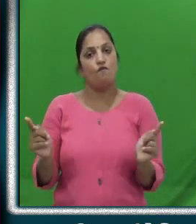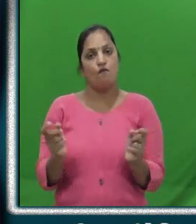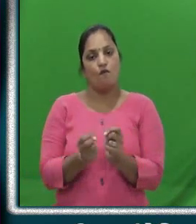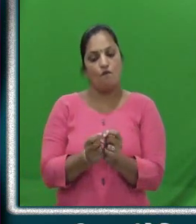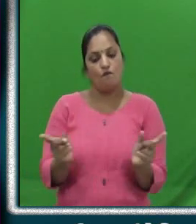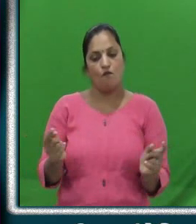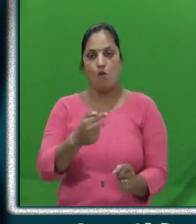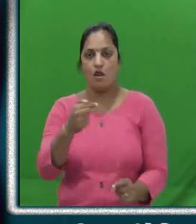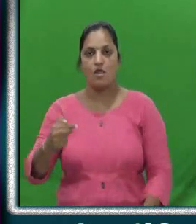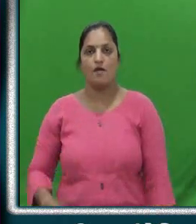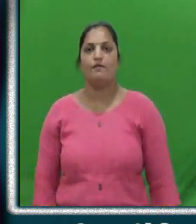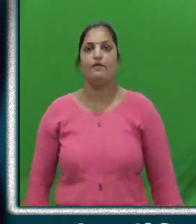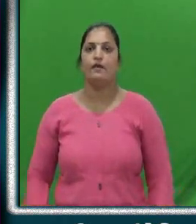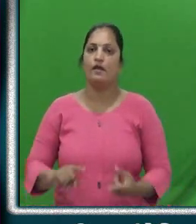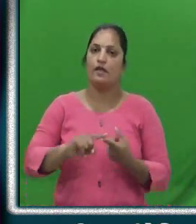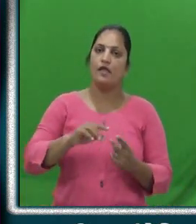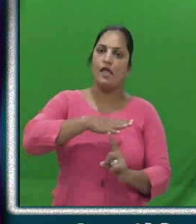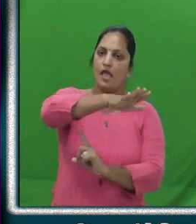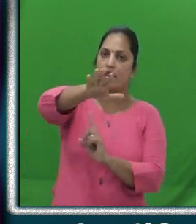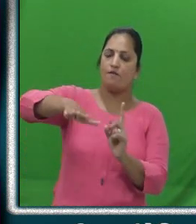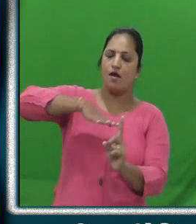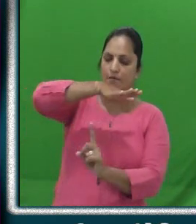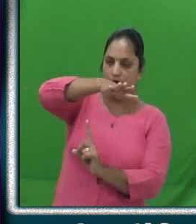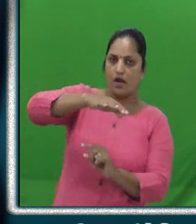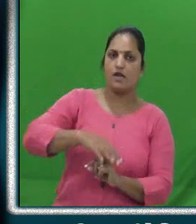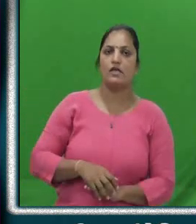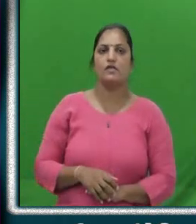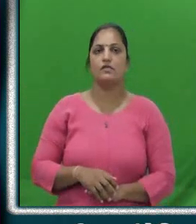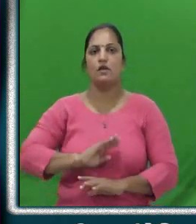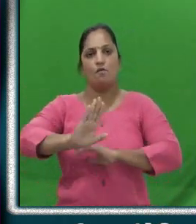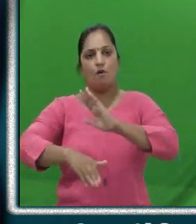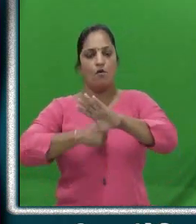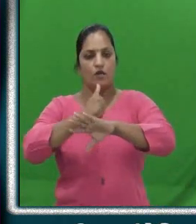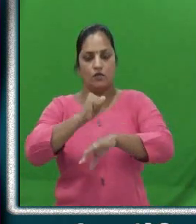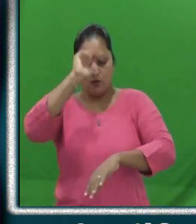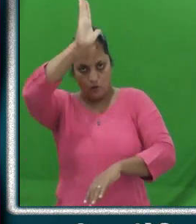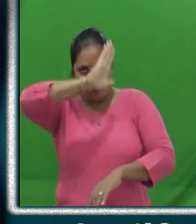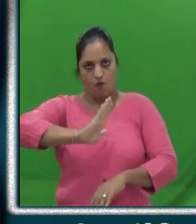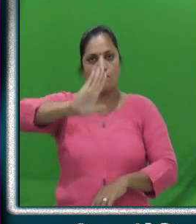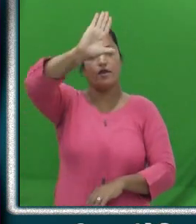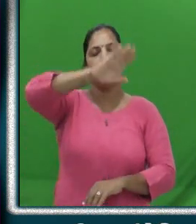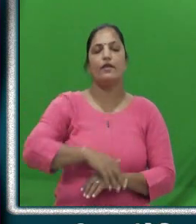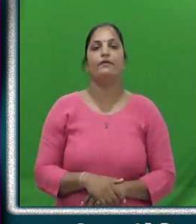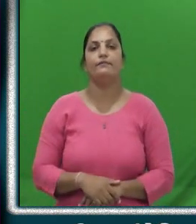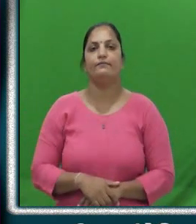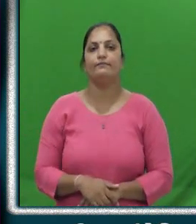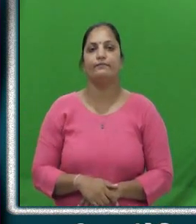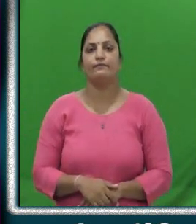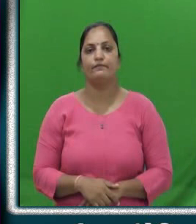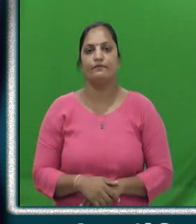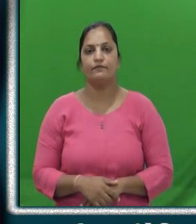શું લખવાનું પૂરો જવાબ લખવાનું EFI એટલે શું એન્વાયરમેન્ટાલિસ્ટ ફાઉન્ડેશન